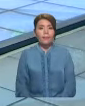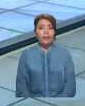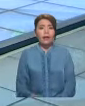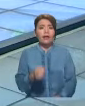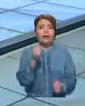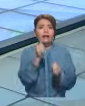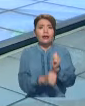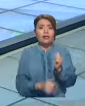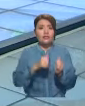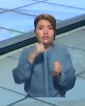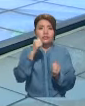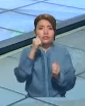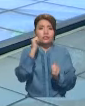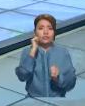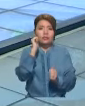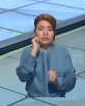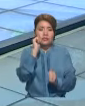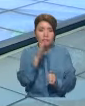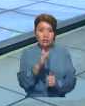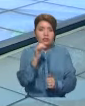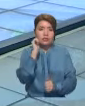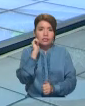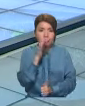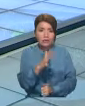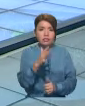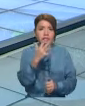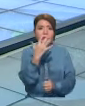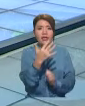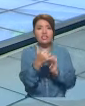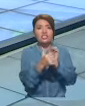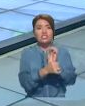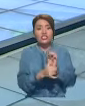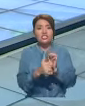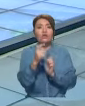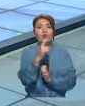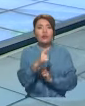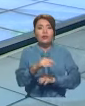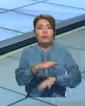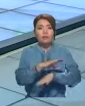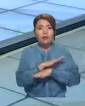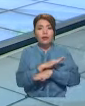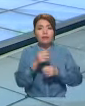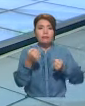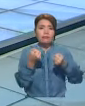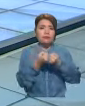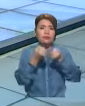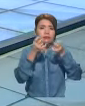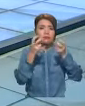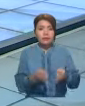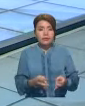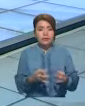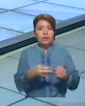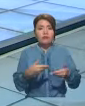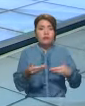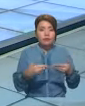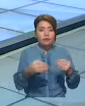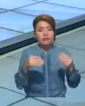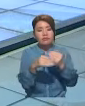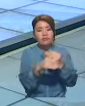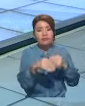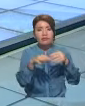Ежедневно на дорогах погибают 5-6 казахстанцев. Четверть из них гибнет под колесами авто на пешеходных переходах. Самые тяжелые